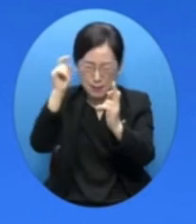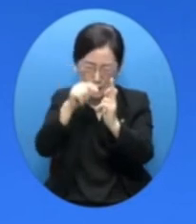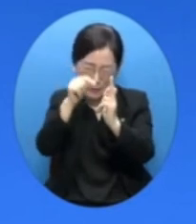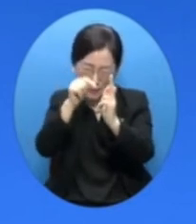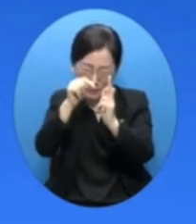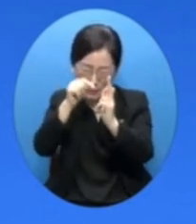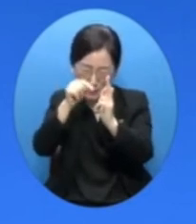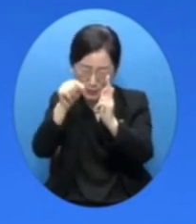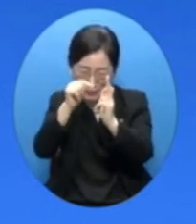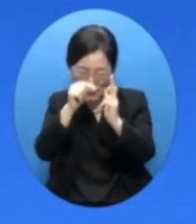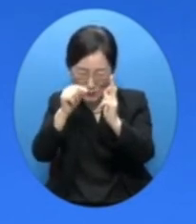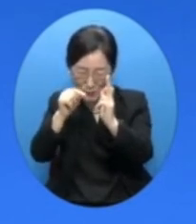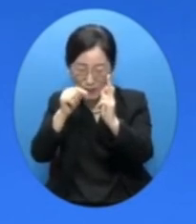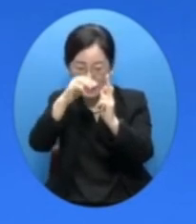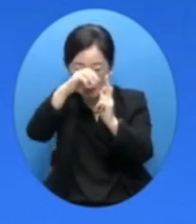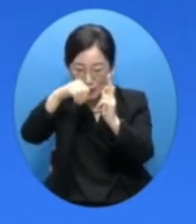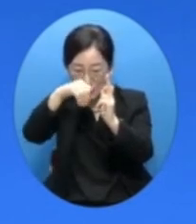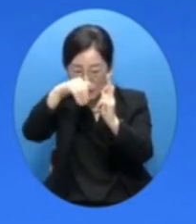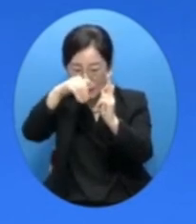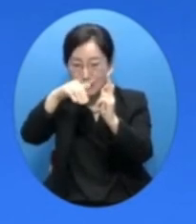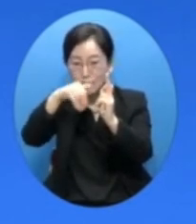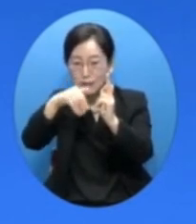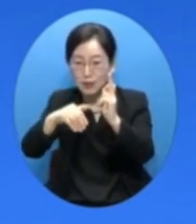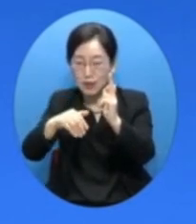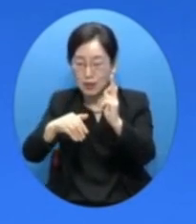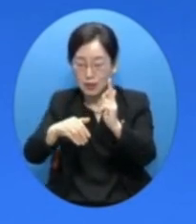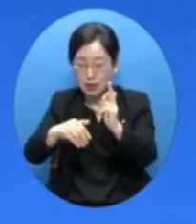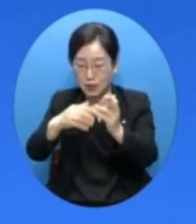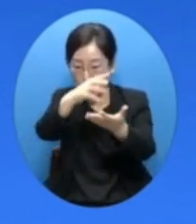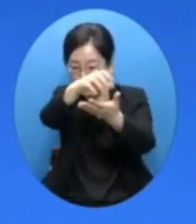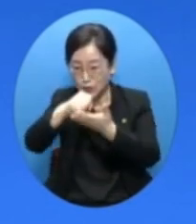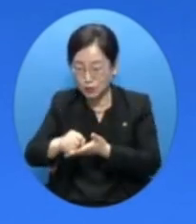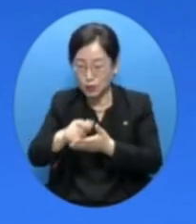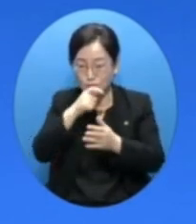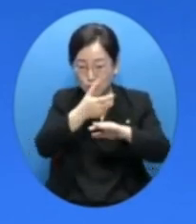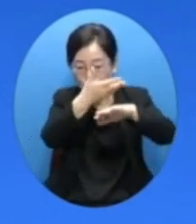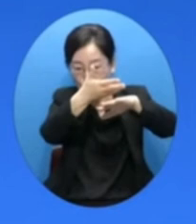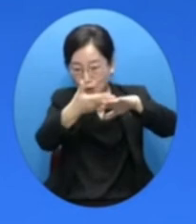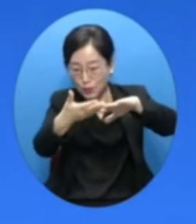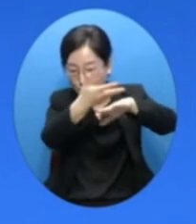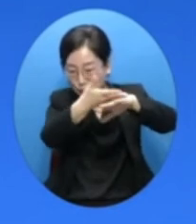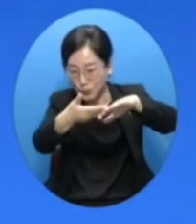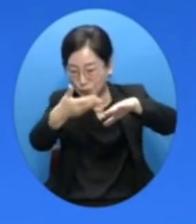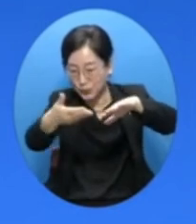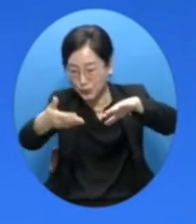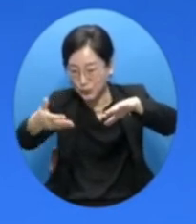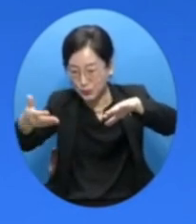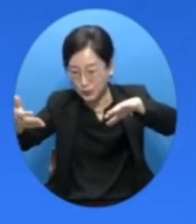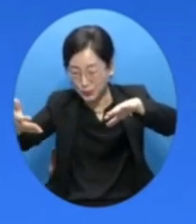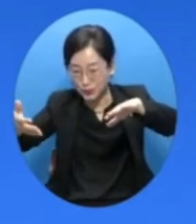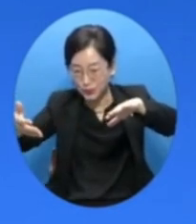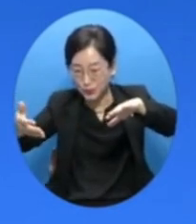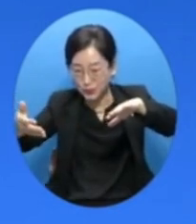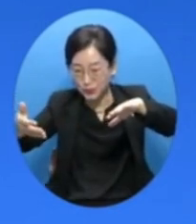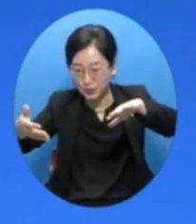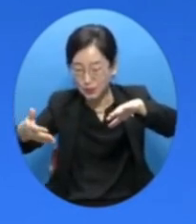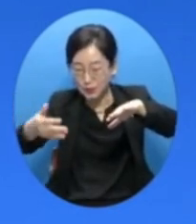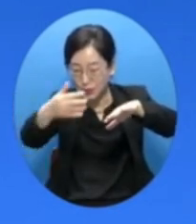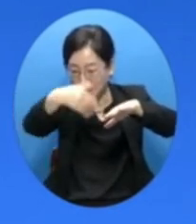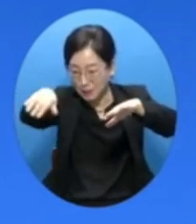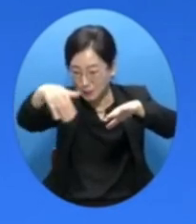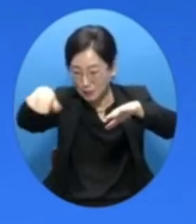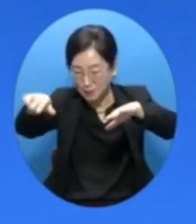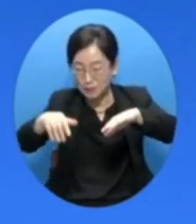부숩니다. 잘게 부숴서 그 물이 흐르는 컨베이어 벨트에 흘려보내면 가벼운 것은 다 떠나가고 가장 금이 많이